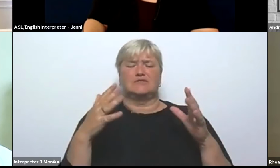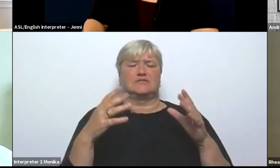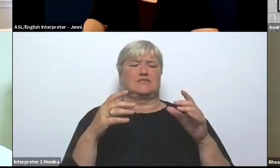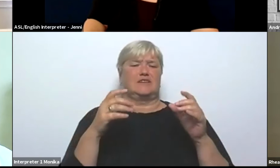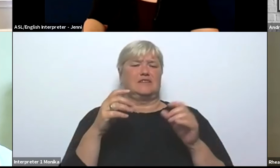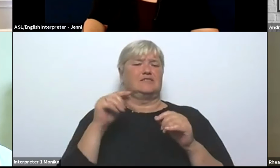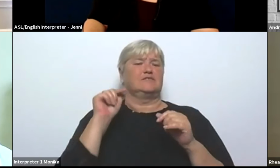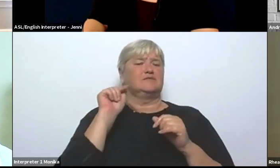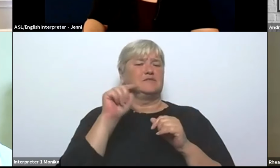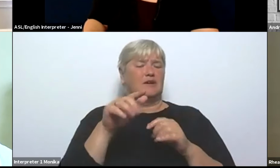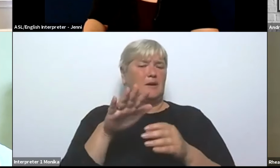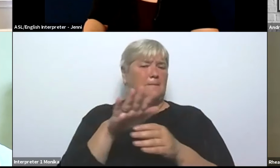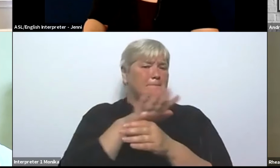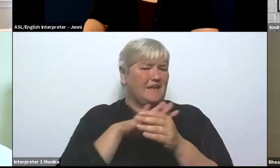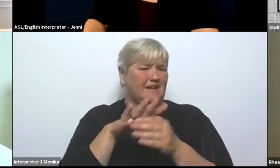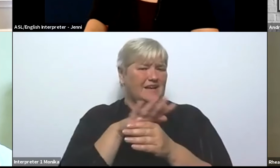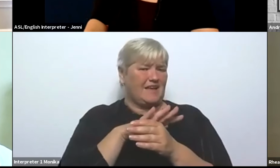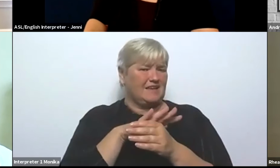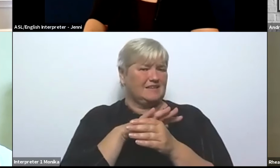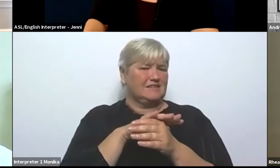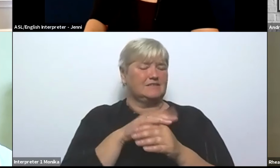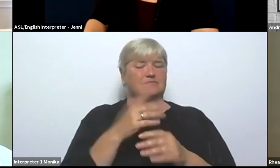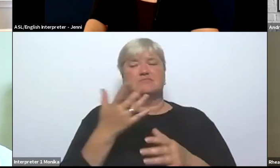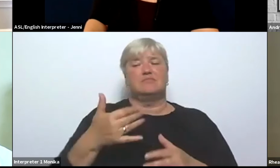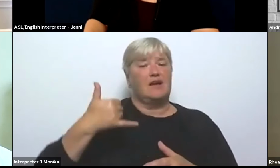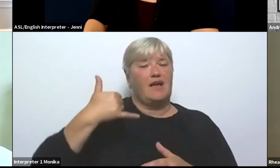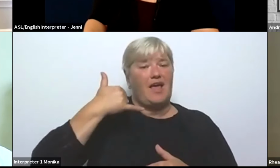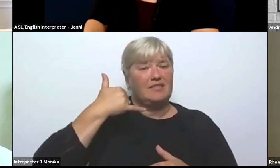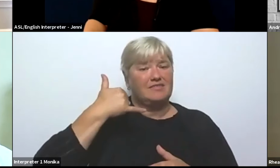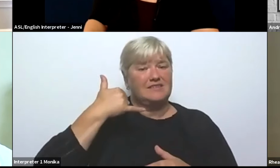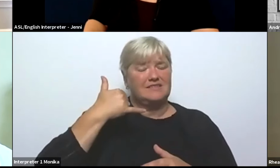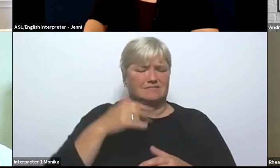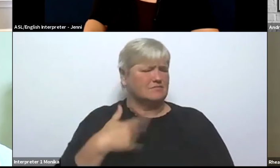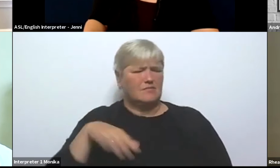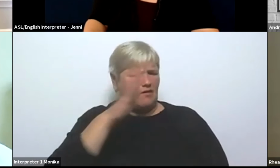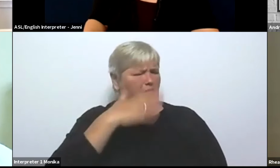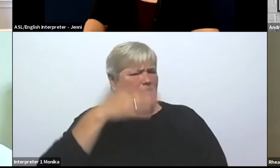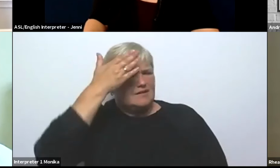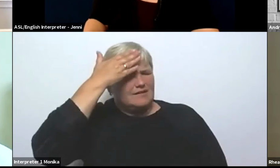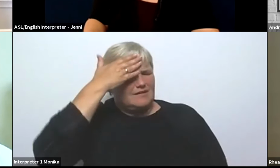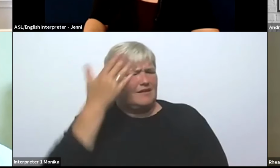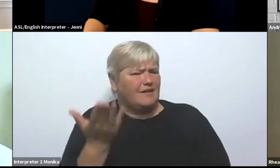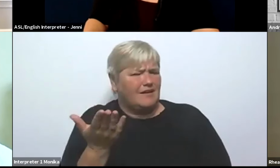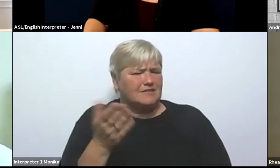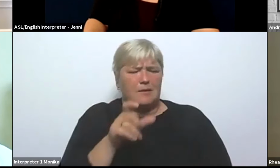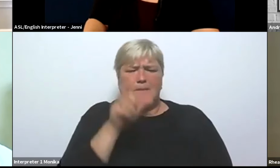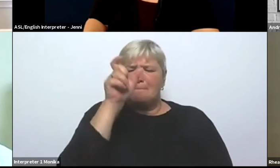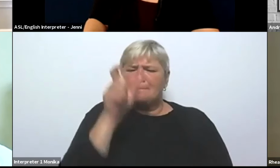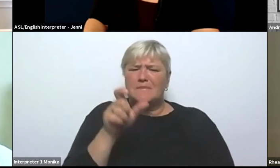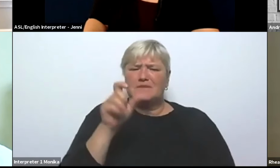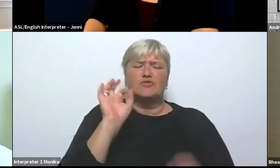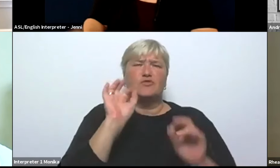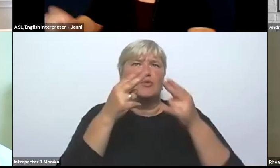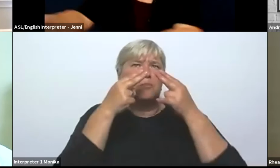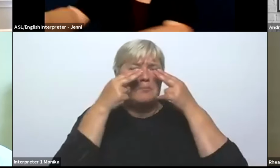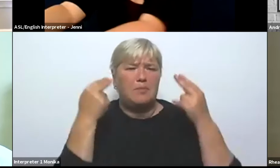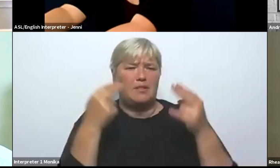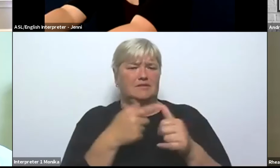Einer der größten Success Stories in diesem Bereich, ja, ist ein Smartphone, das wir alle kennen, das für blinde Menschen